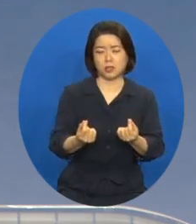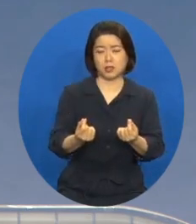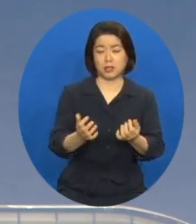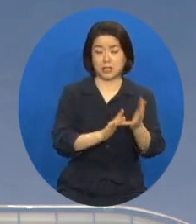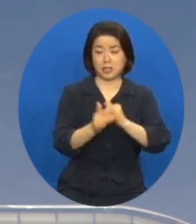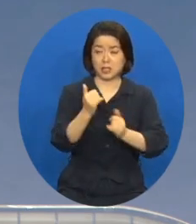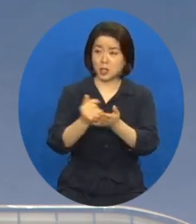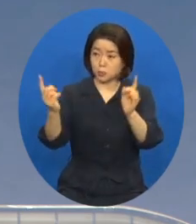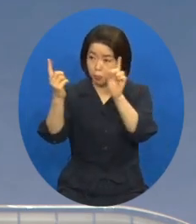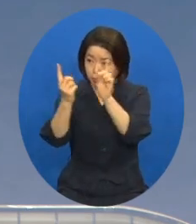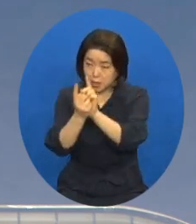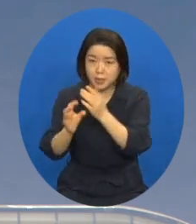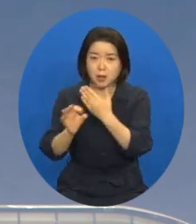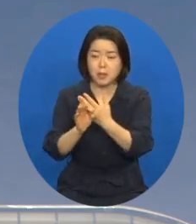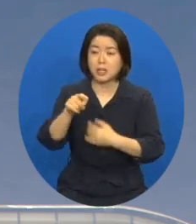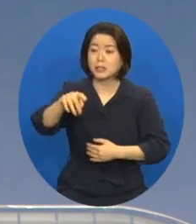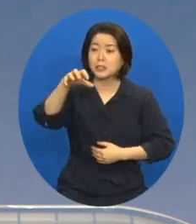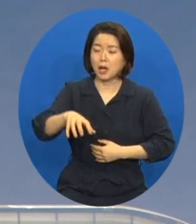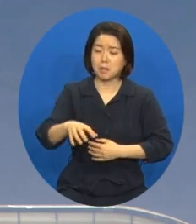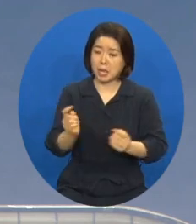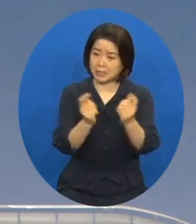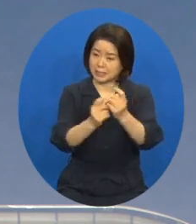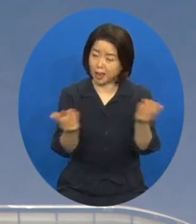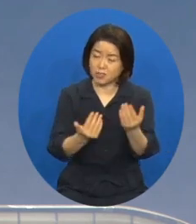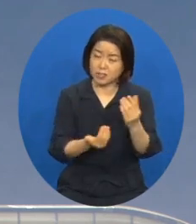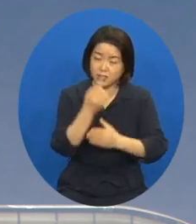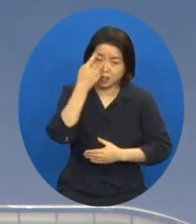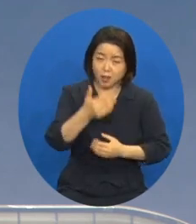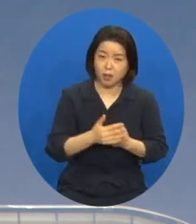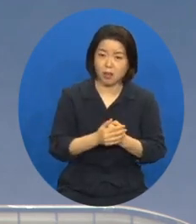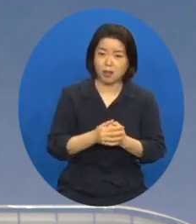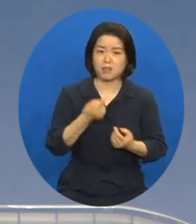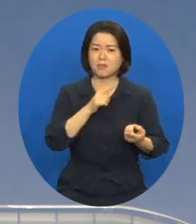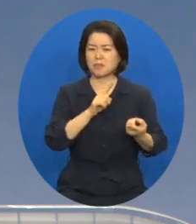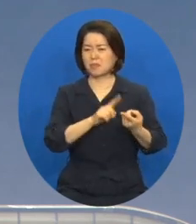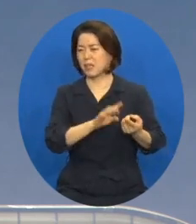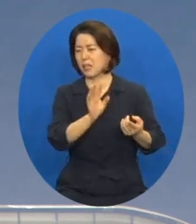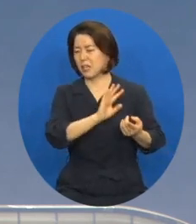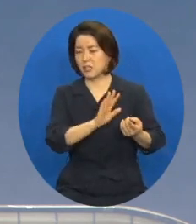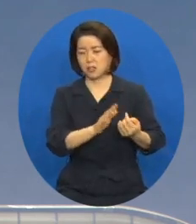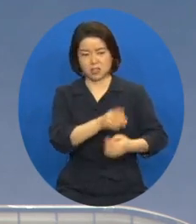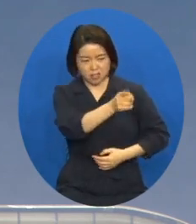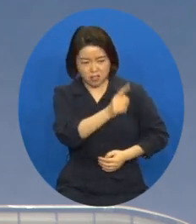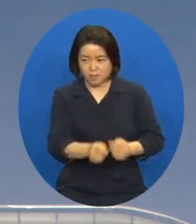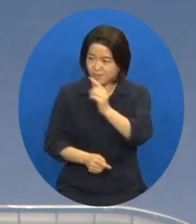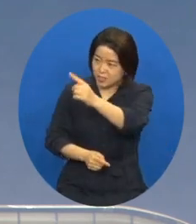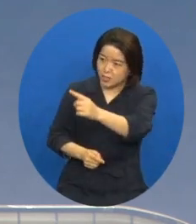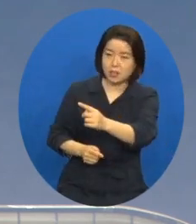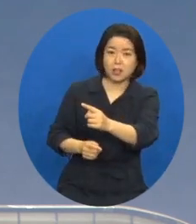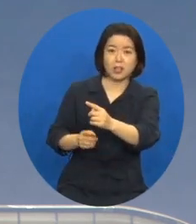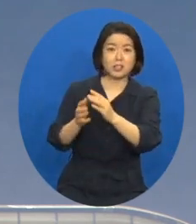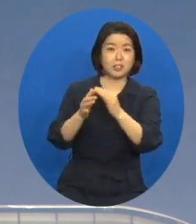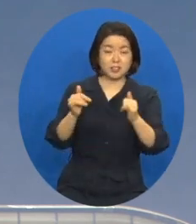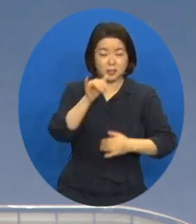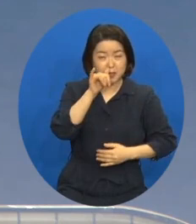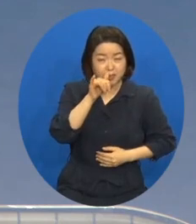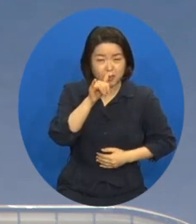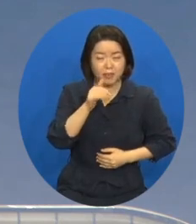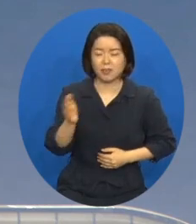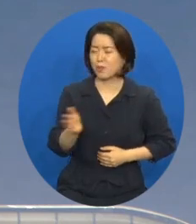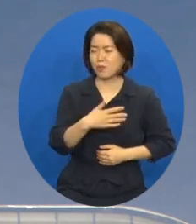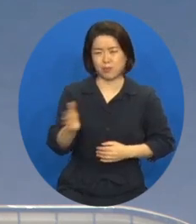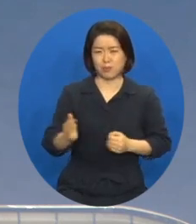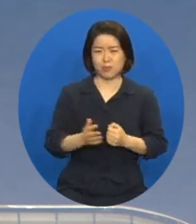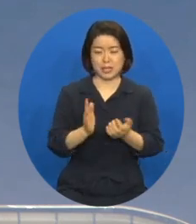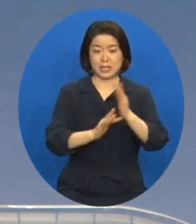예수님을 뵈면 그 앞에서 싸울 일이 있겠습니까? 마음에 안 든다고 손가락질할 사람이 있겠습니까?